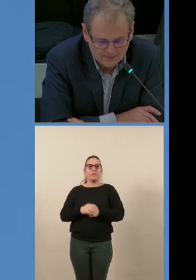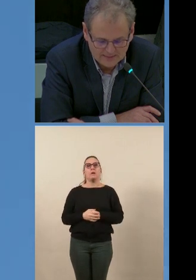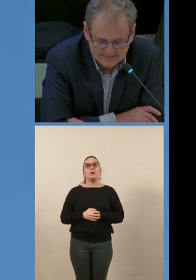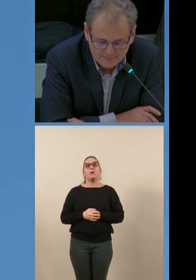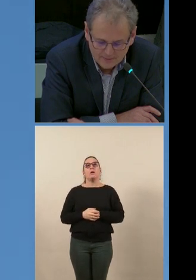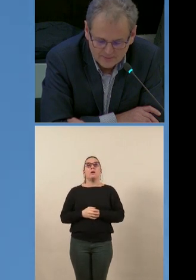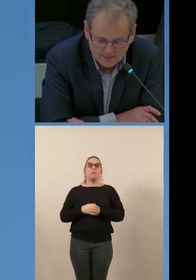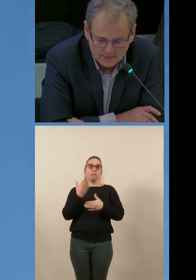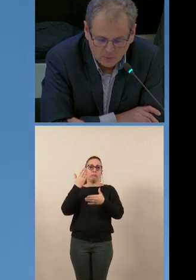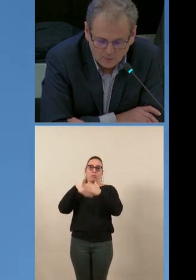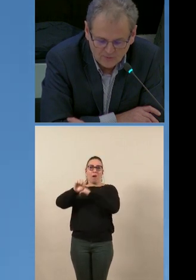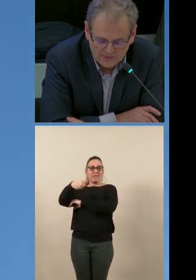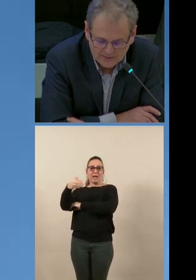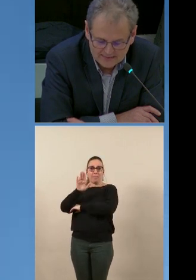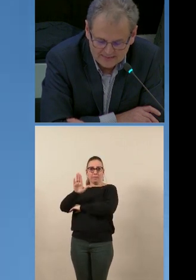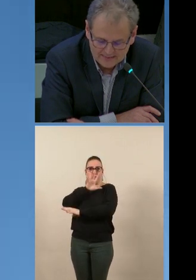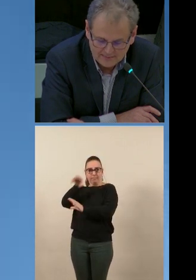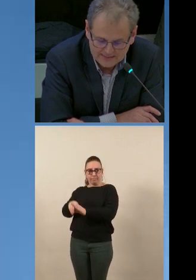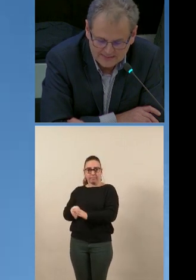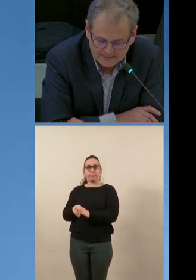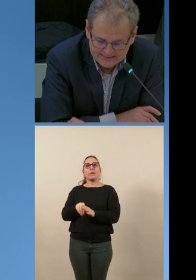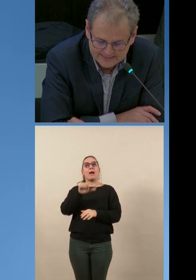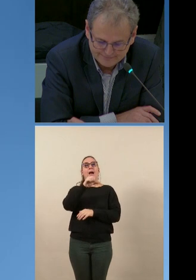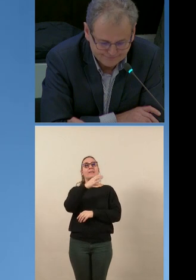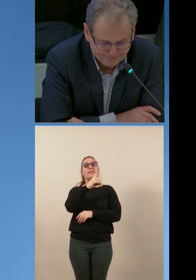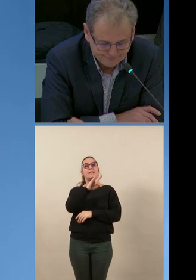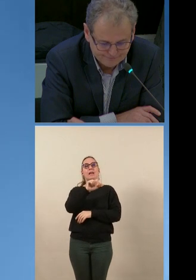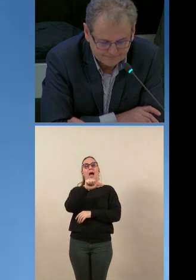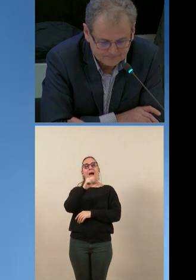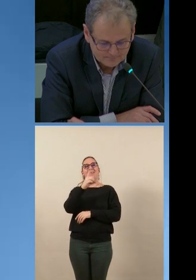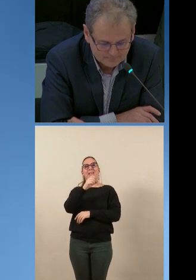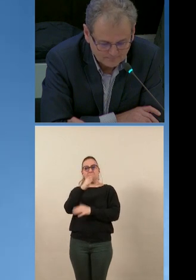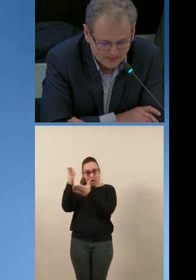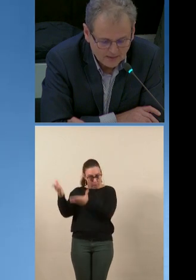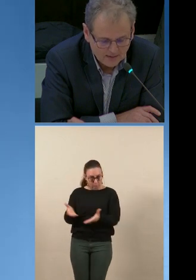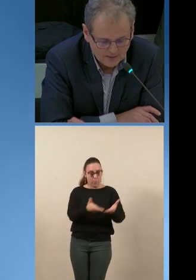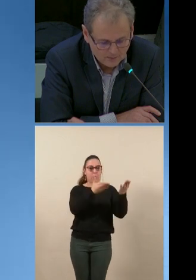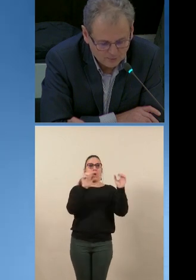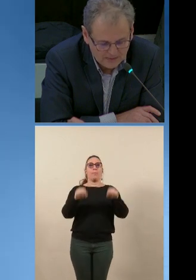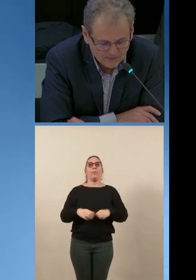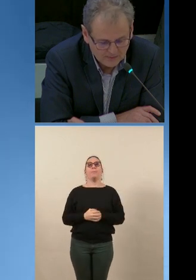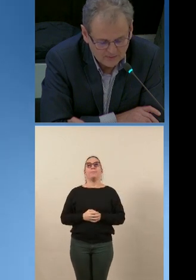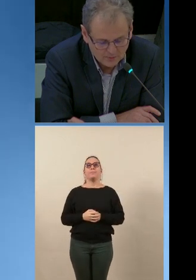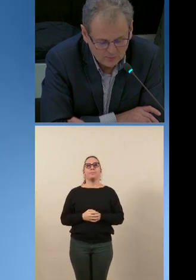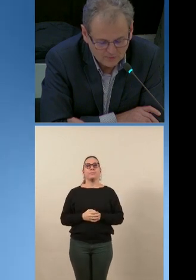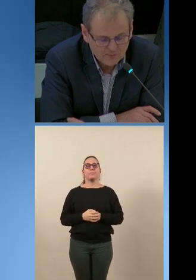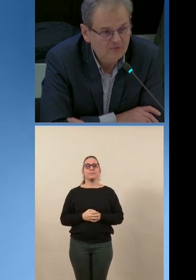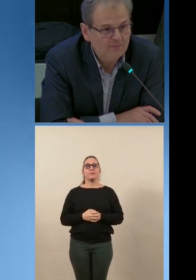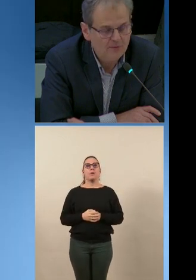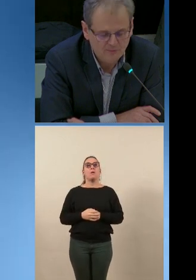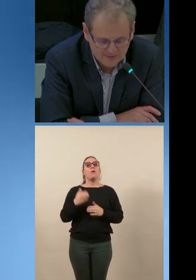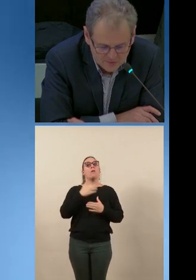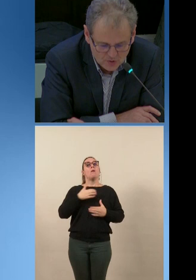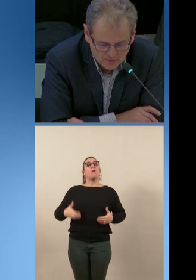ville dans la SEM au profit de la CDC habitat àestien ensuite lors du conseil